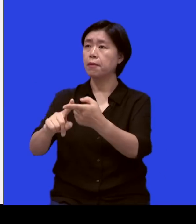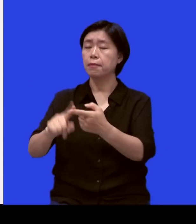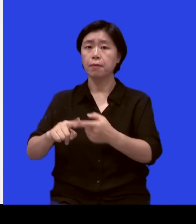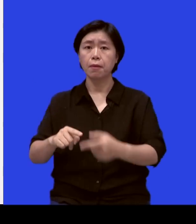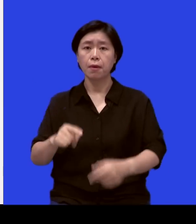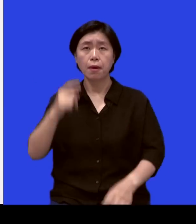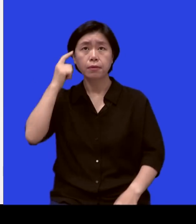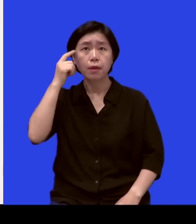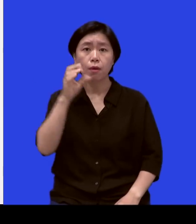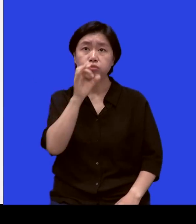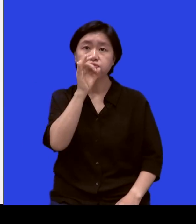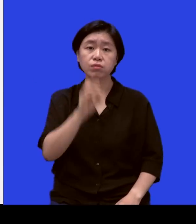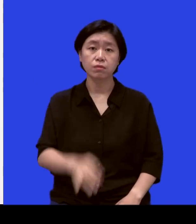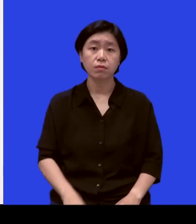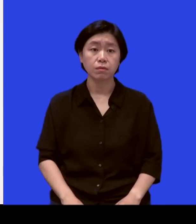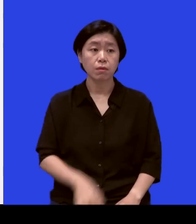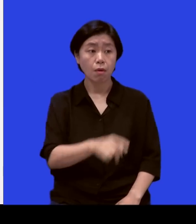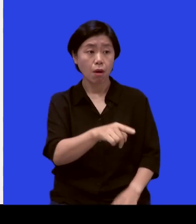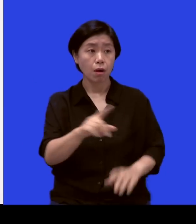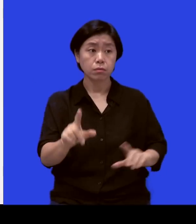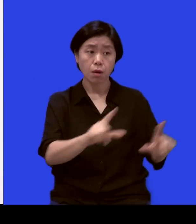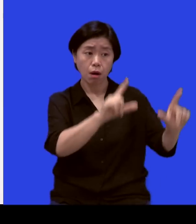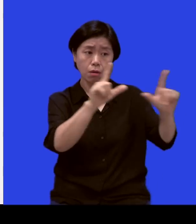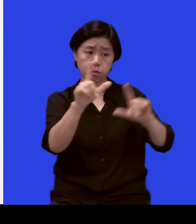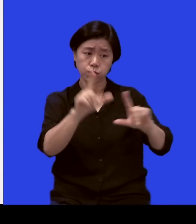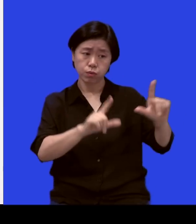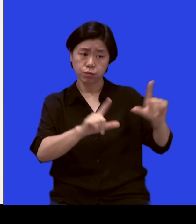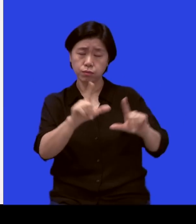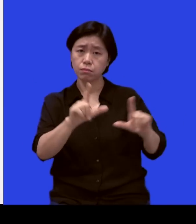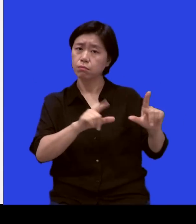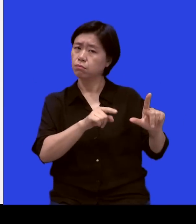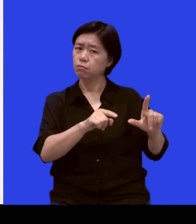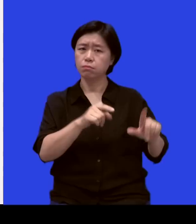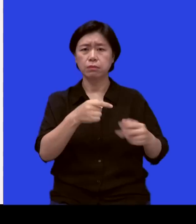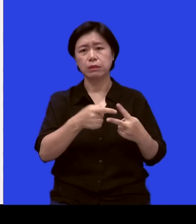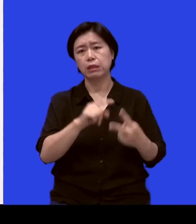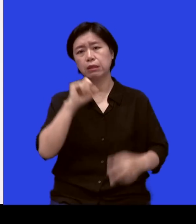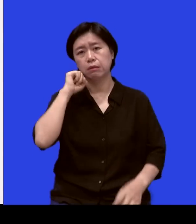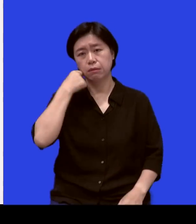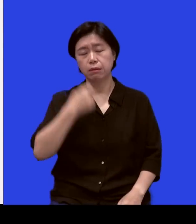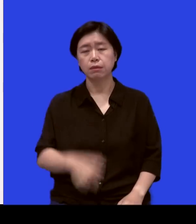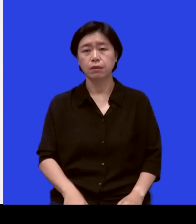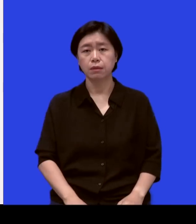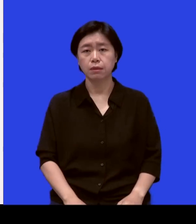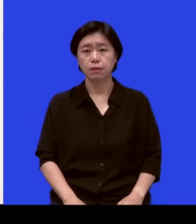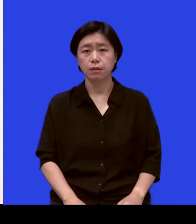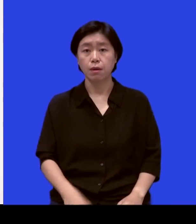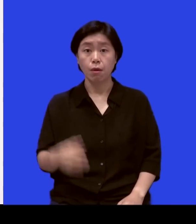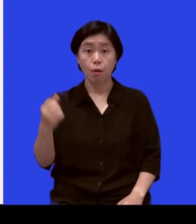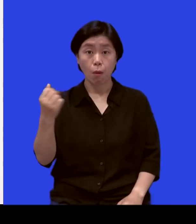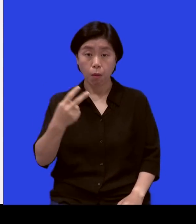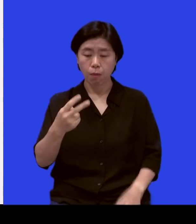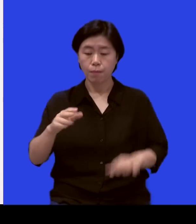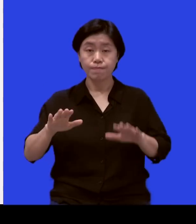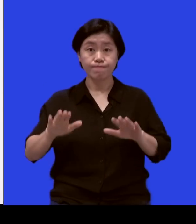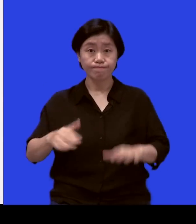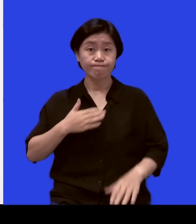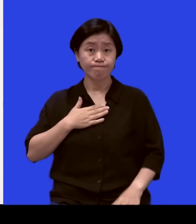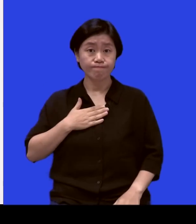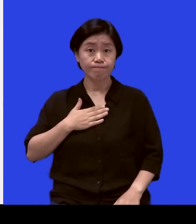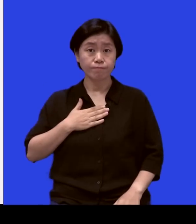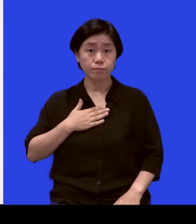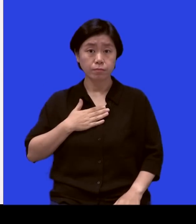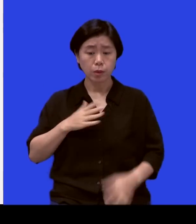것들이 그렇게 이상하게 보이더라고요, 내 눈엔. 그리고 나는 계속 이 길을 가야